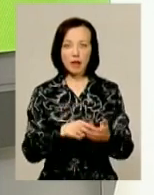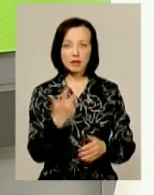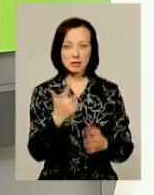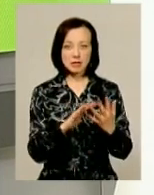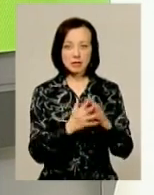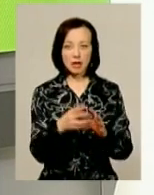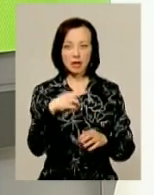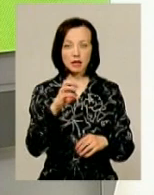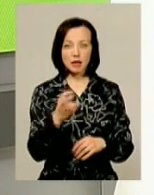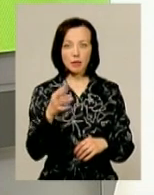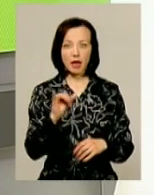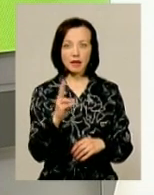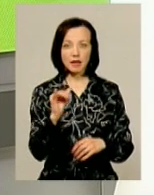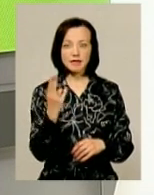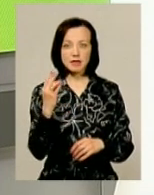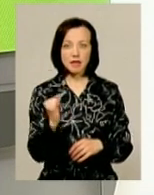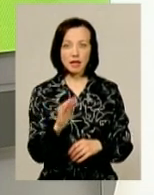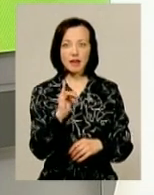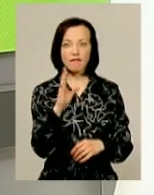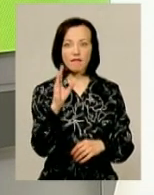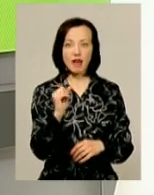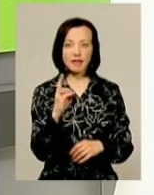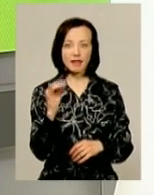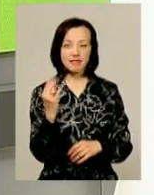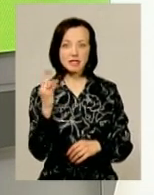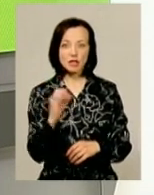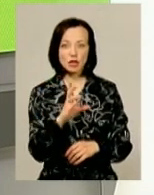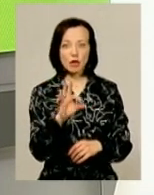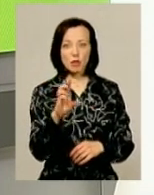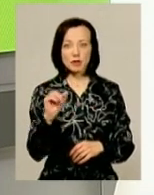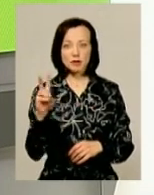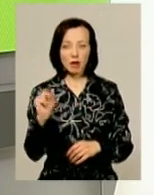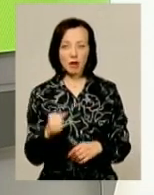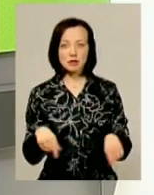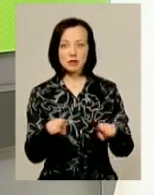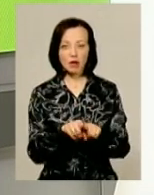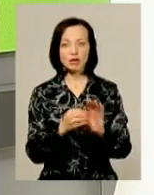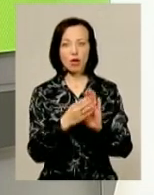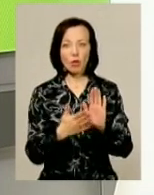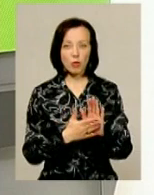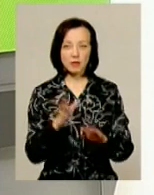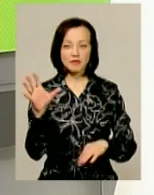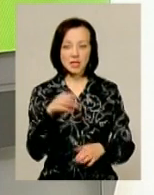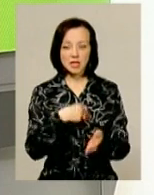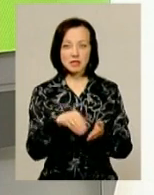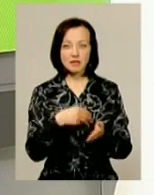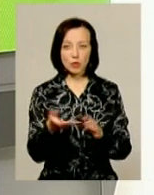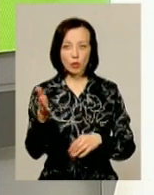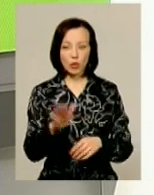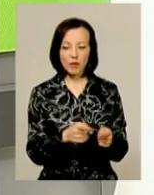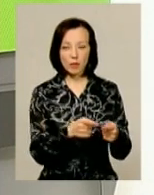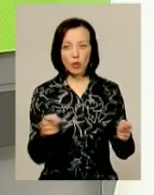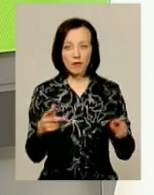– це Дем'янківці, Іванківці і Слобідка Гірчичанська. Тут ми також взяли на облік все свинопоголів'я і